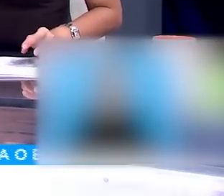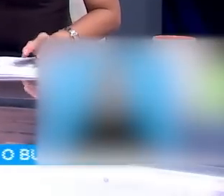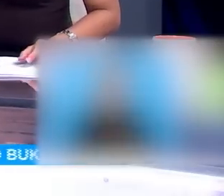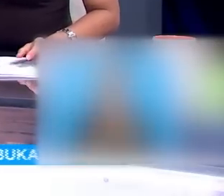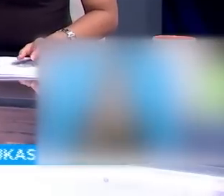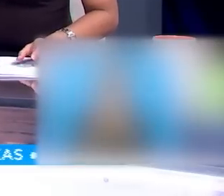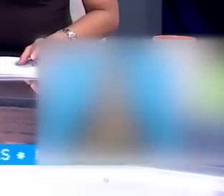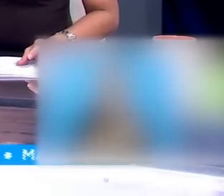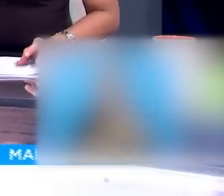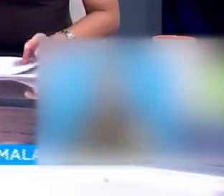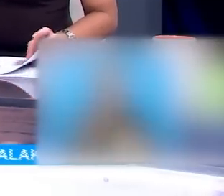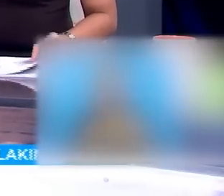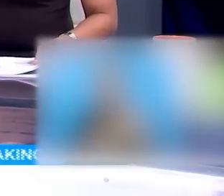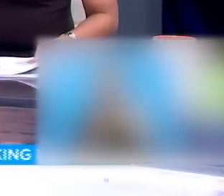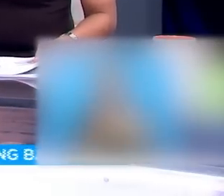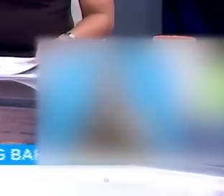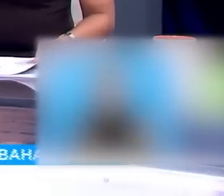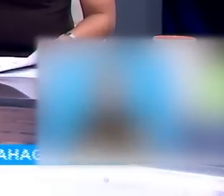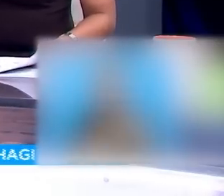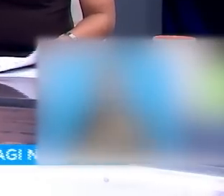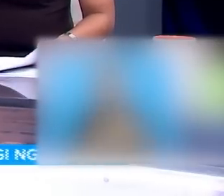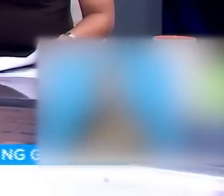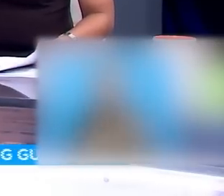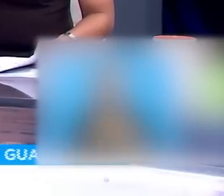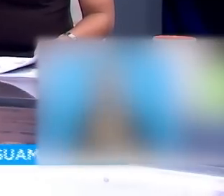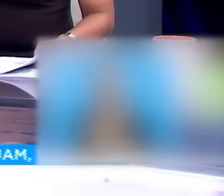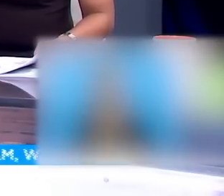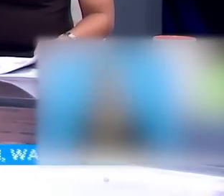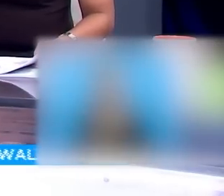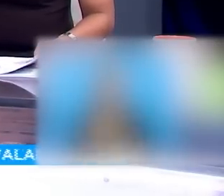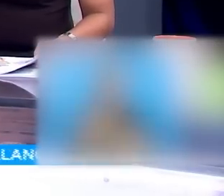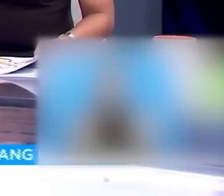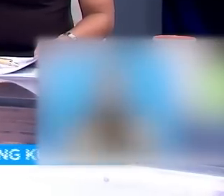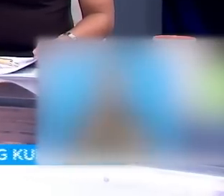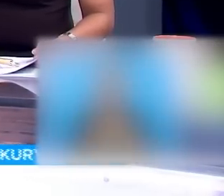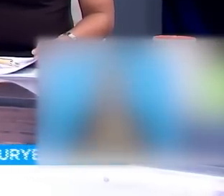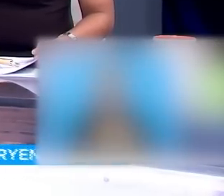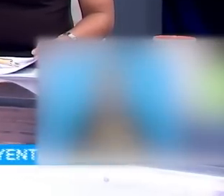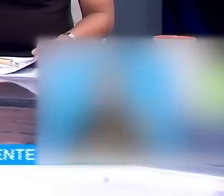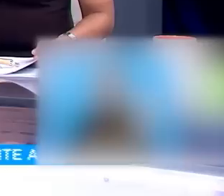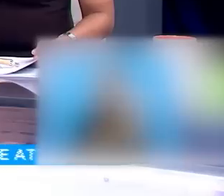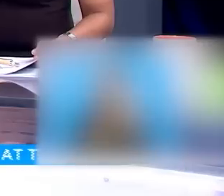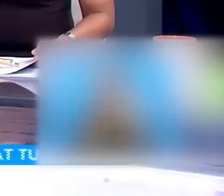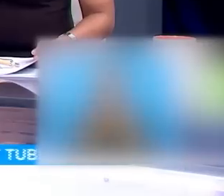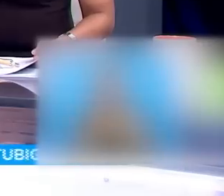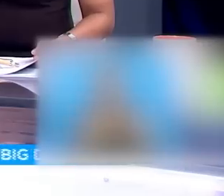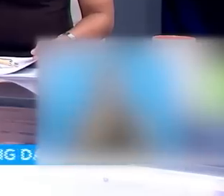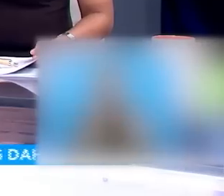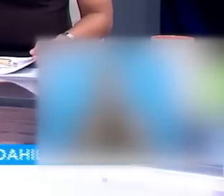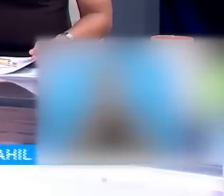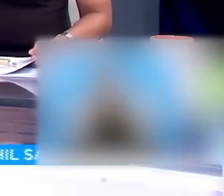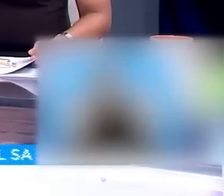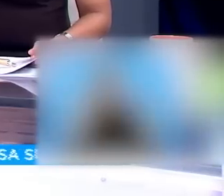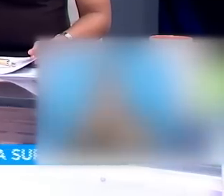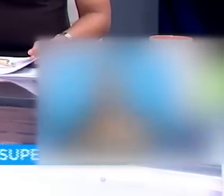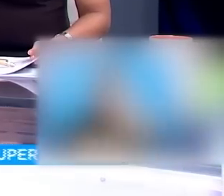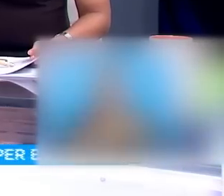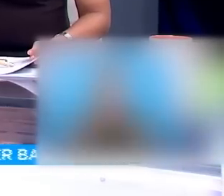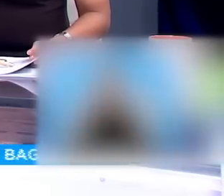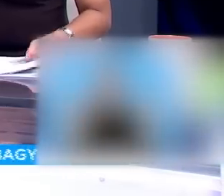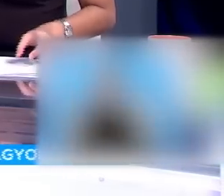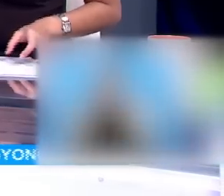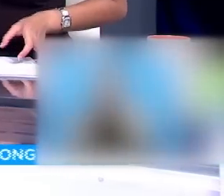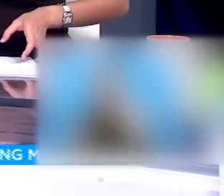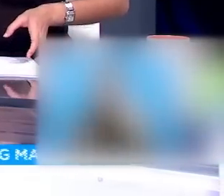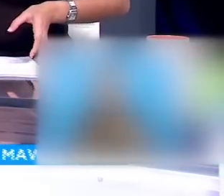Ang grade 10 student sa Sagay City, Negros Occidental. Anip kasi ang husay niya sa pagguhit kahit wala siyang mga kamay. Nasa frontline ng balitang